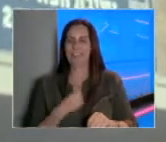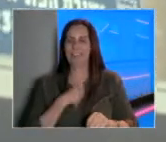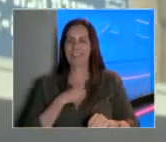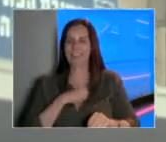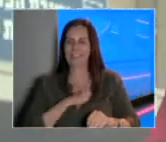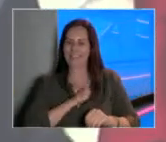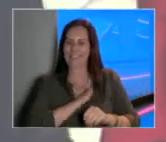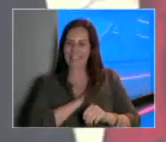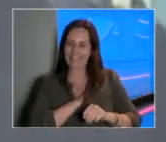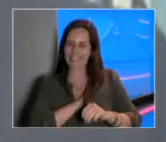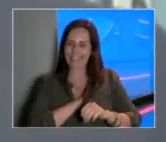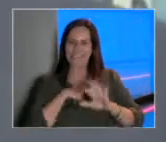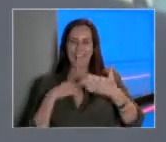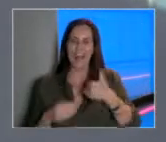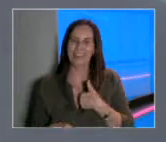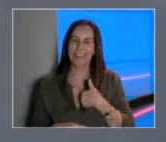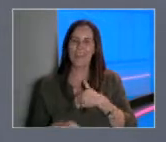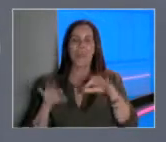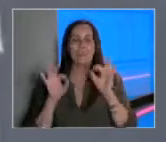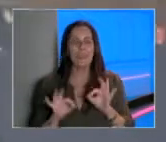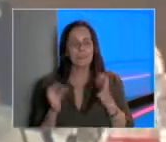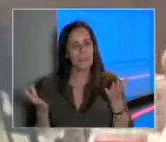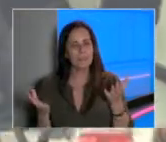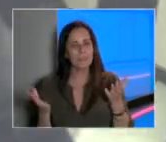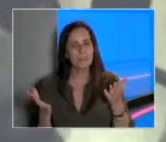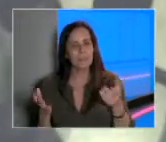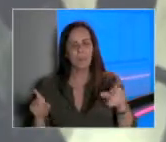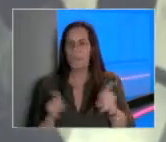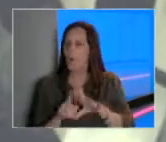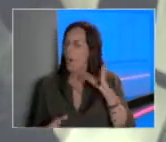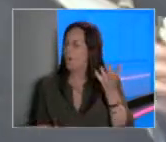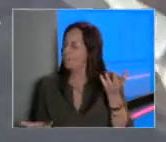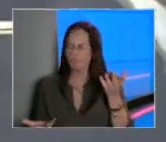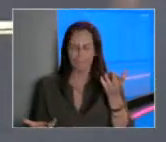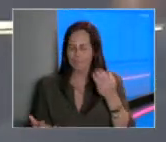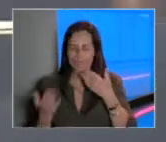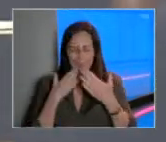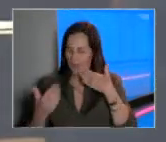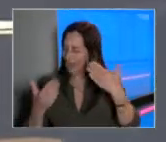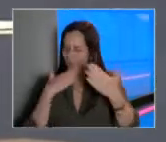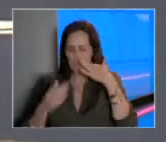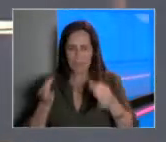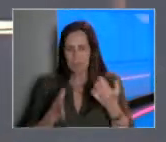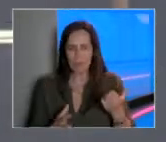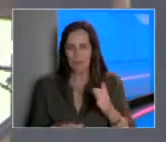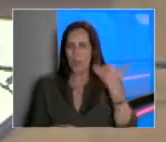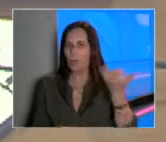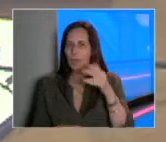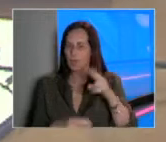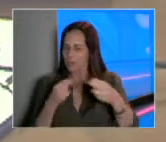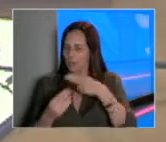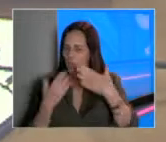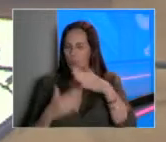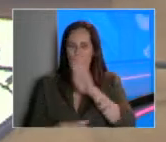כן, אז יכול להיות שאנחנו בעצם עוברים כאן, אתה יודע, כמו ממשחק למשחק, מדיון לדיון בבית המשפט, בכל פעם שנתקרב